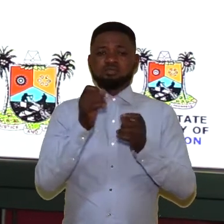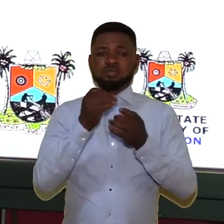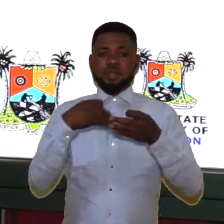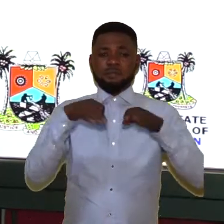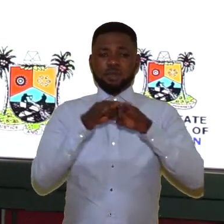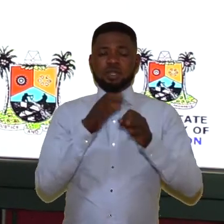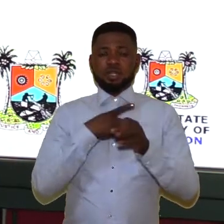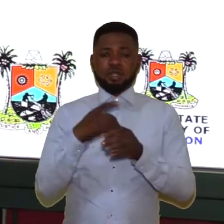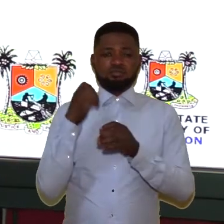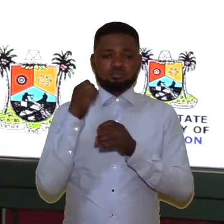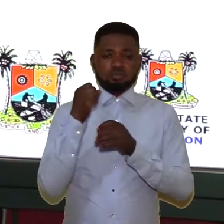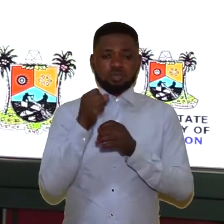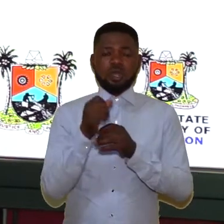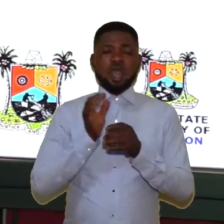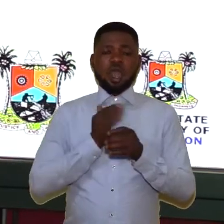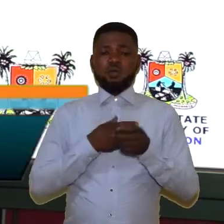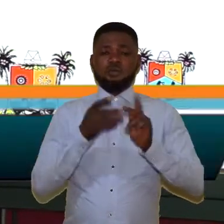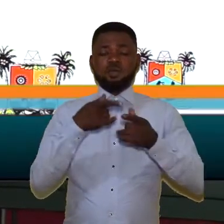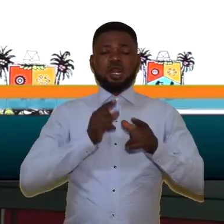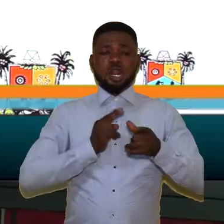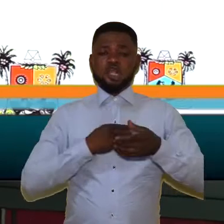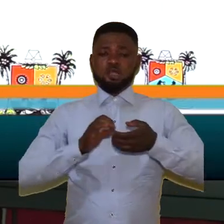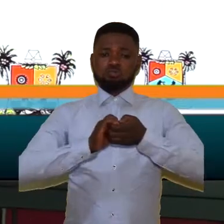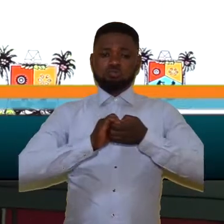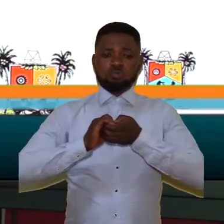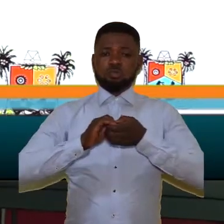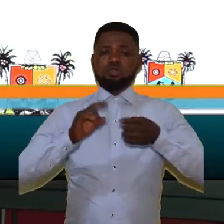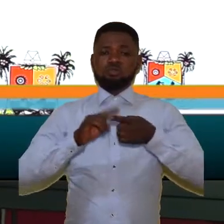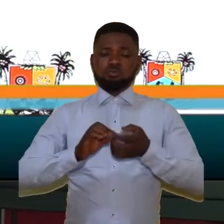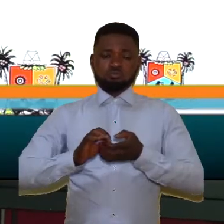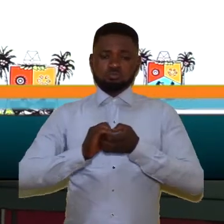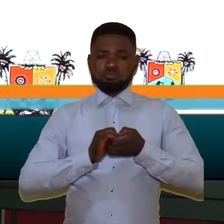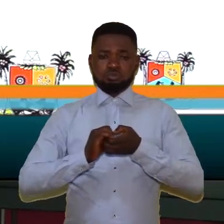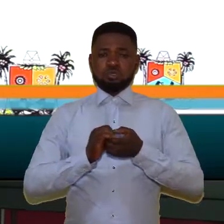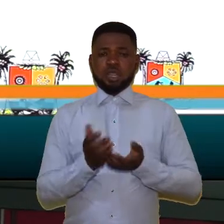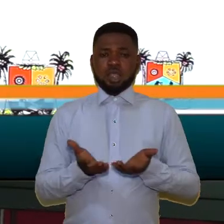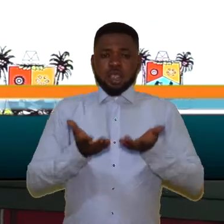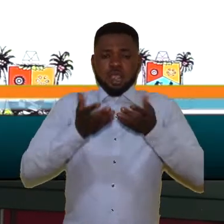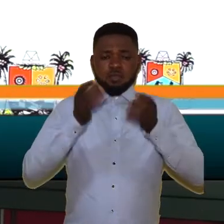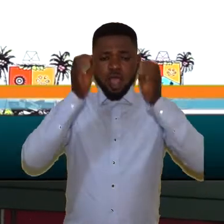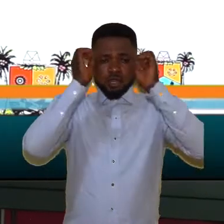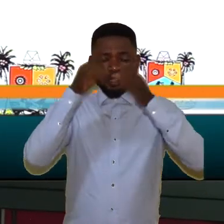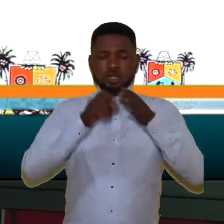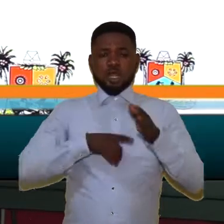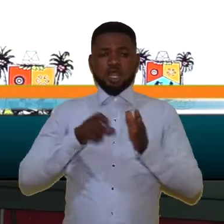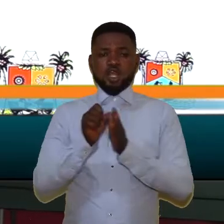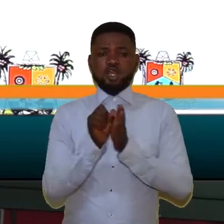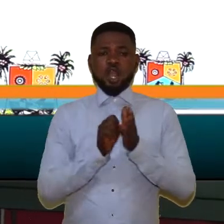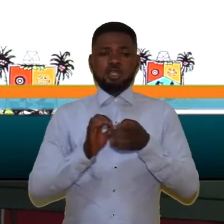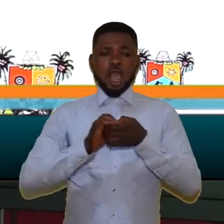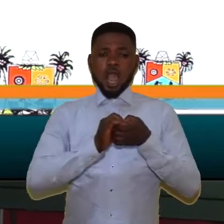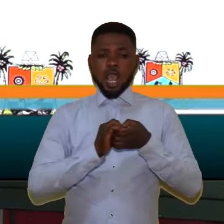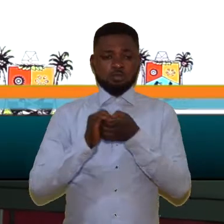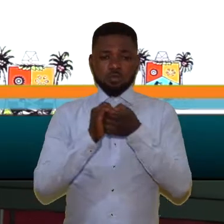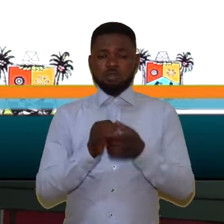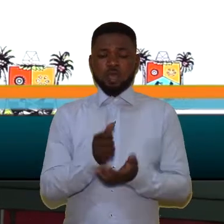ó jàre. Ẹ̀yin èèyàn wa, ẹ jẹ́ ká jọ fọwọ́sowọ́pọ̀ kí a jùmọ̀ gbé ẹ̀kọ́ ní ìlú Èkó lárugẹ. Àgbájọ ọwọ́